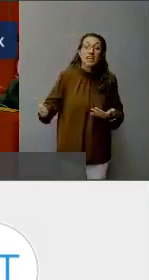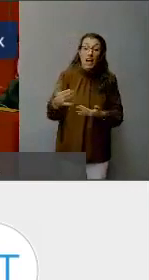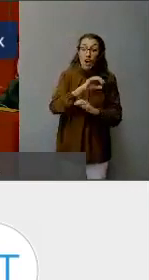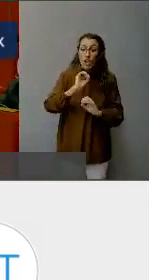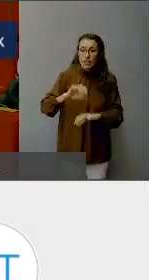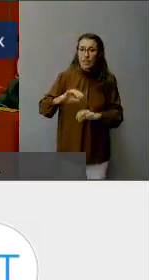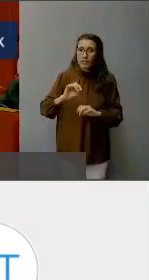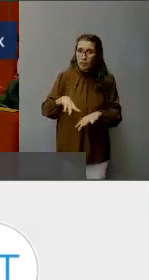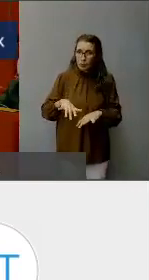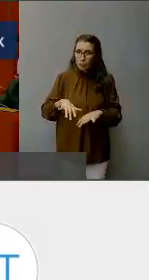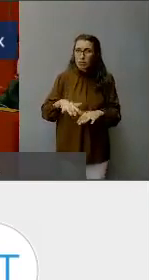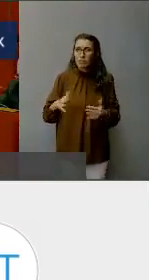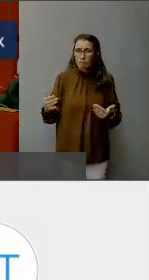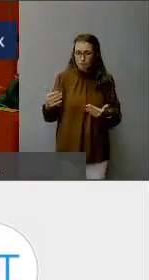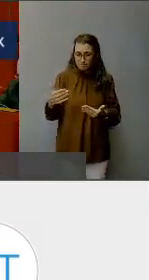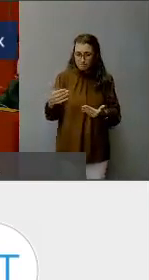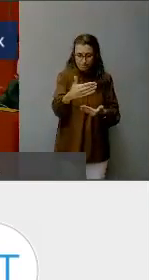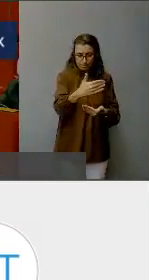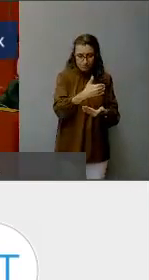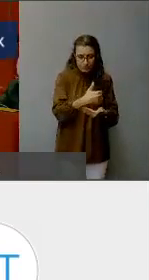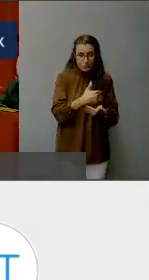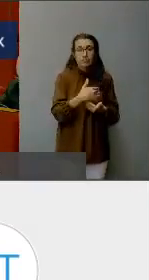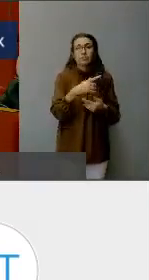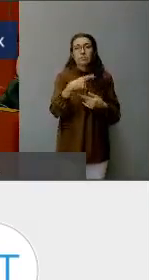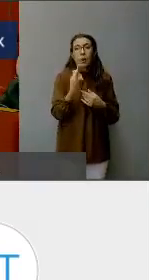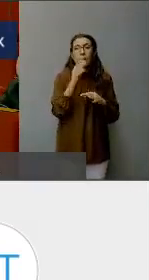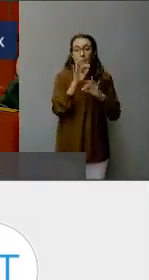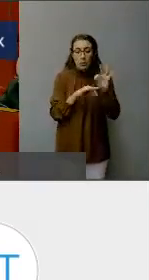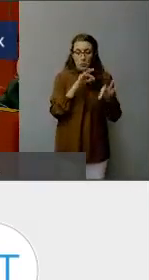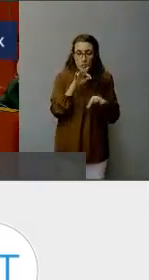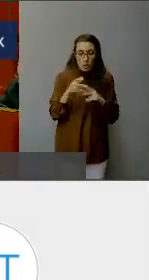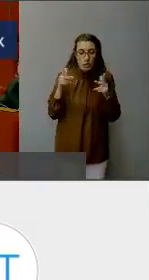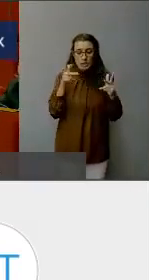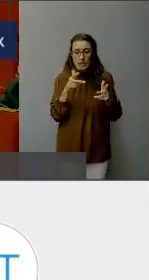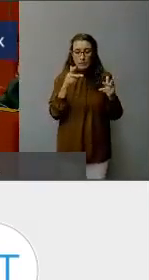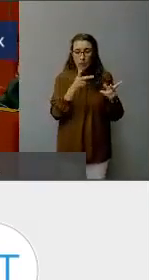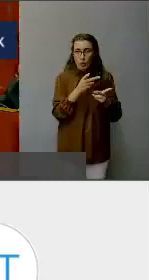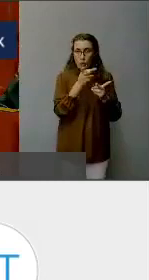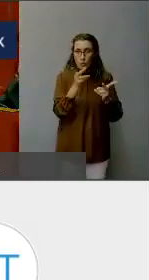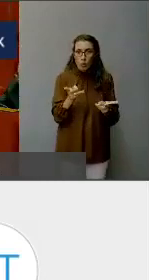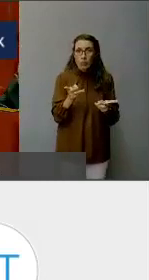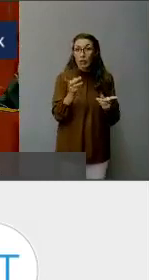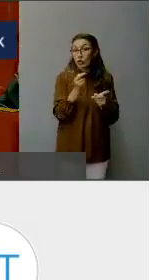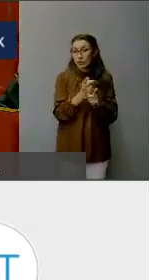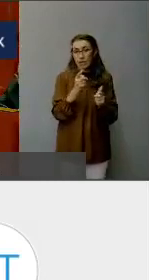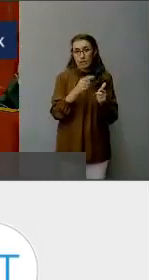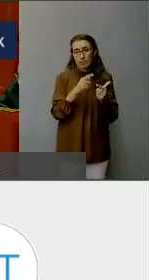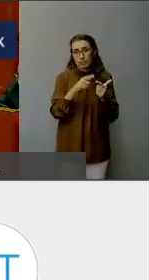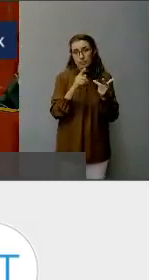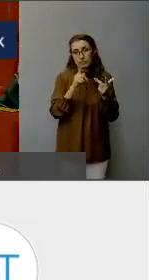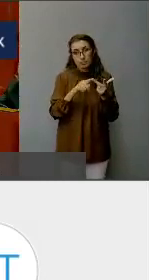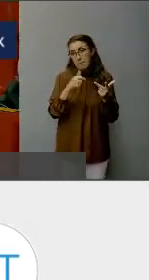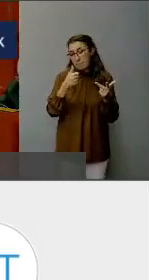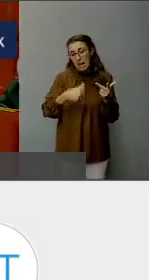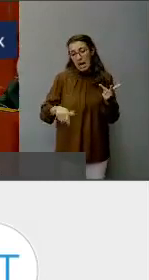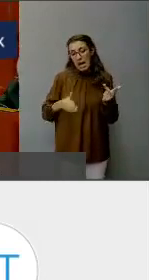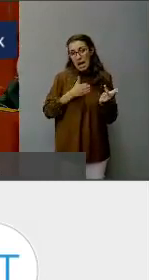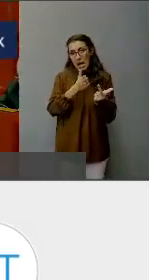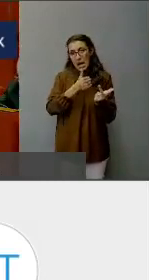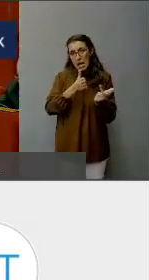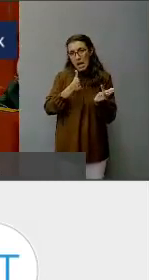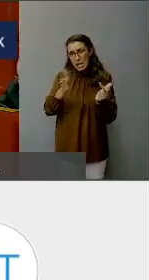quindi raccolta dei rifiuti manutenzione trasporto pubblico devono essere i tre filoni sui quali l'amministrazione